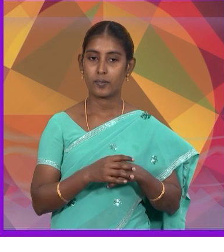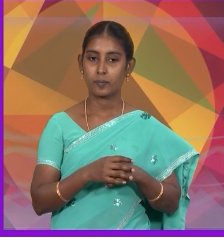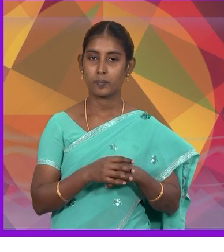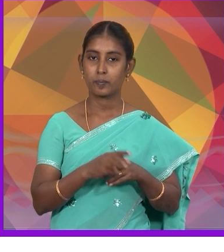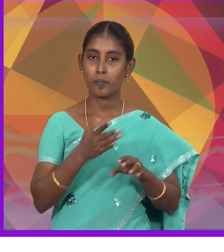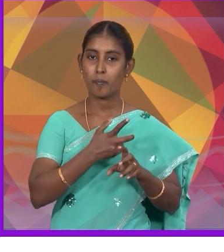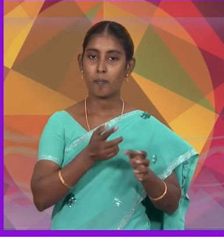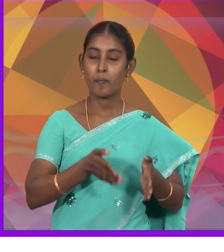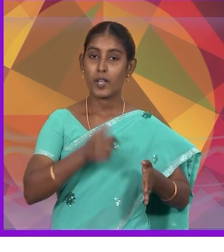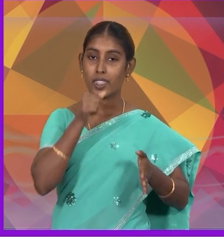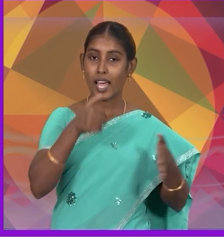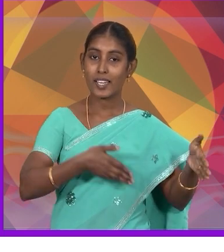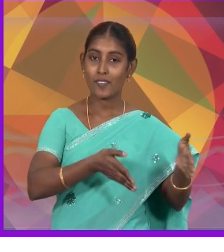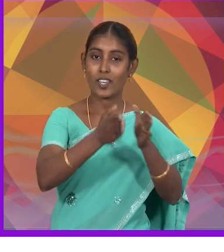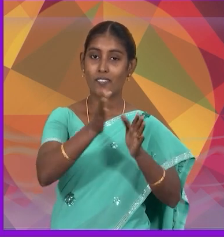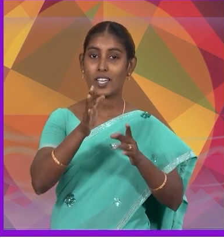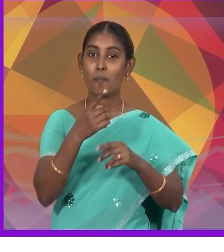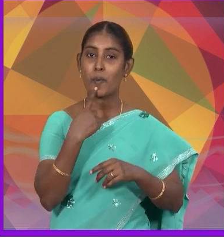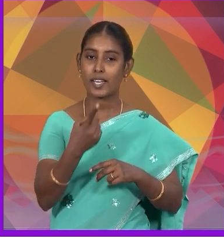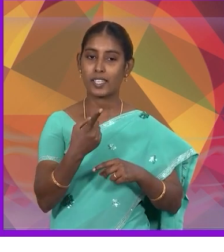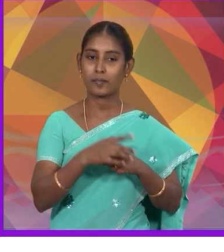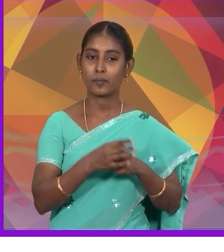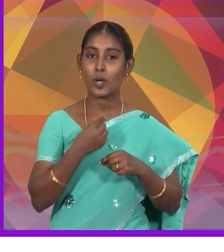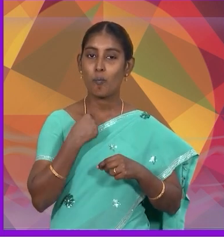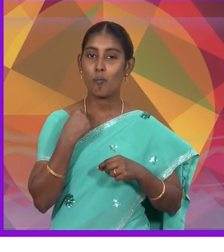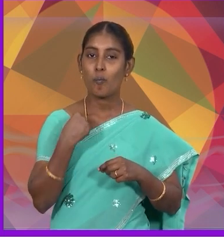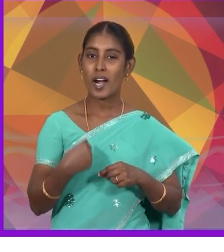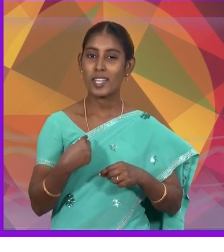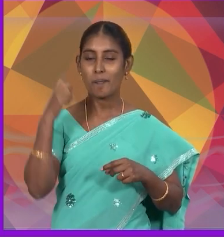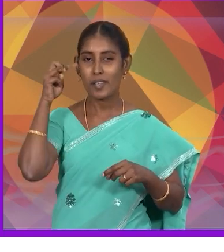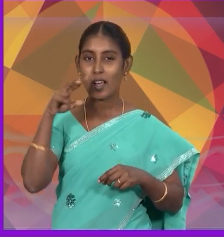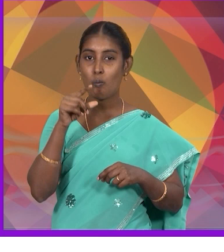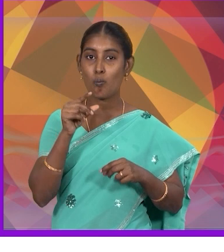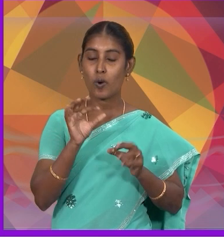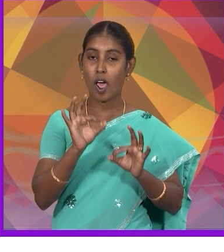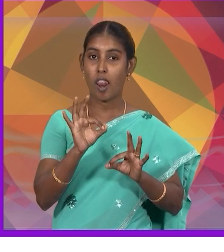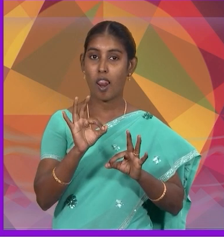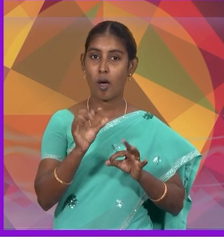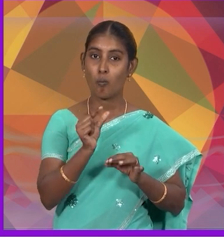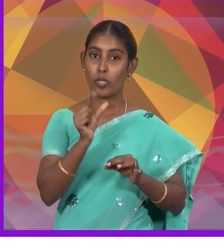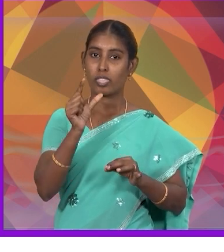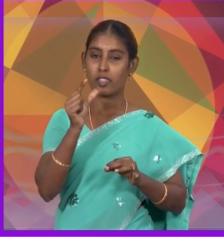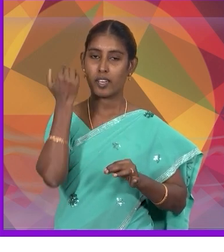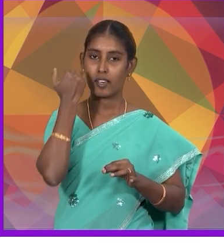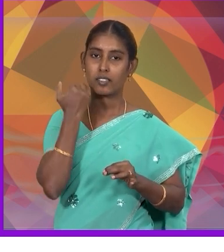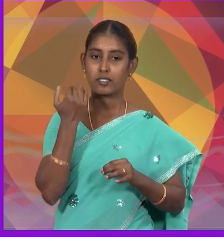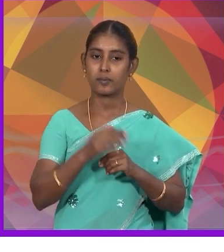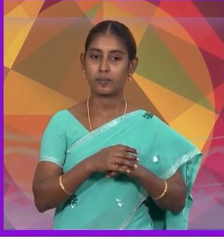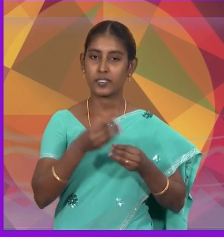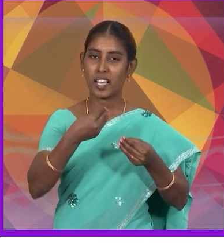வயலுக்கு நீர் வரும் வழி, மணினா முற்றிய நெல், கலலுதல்